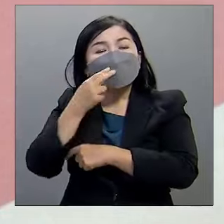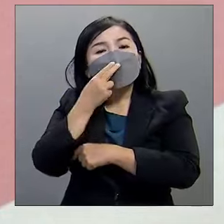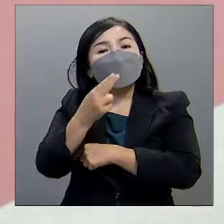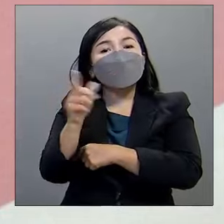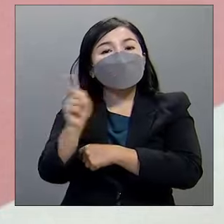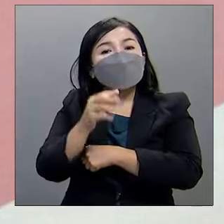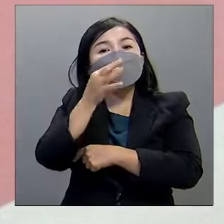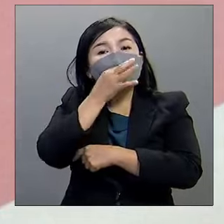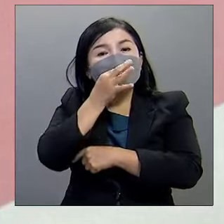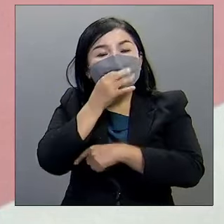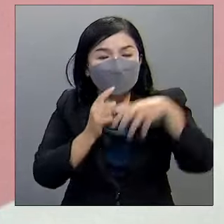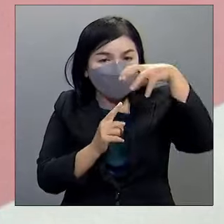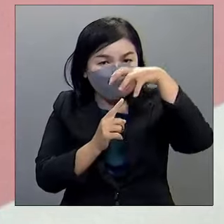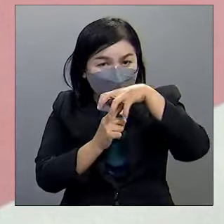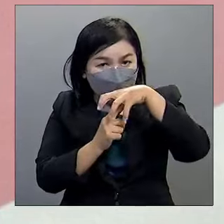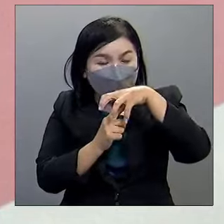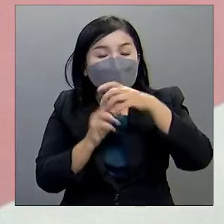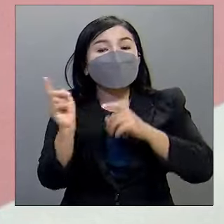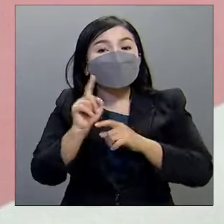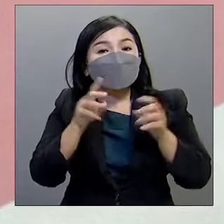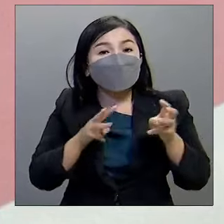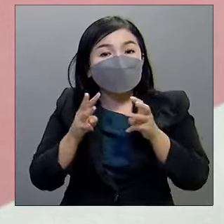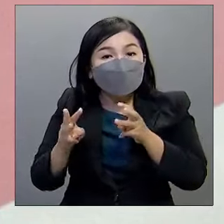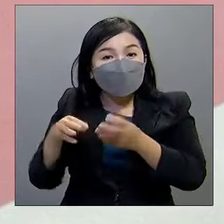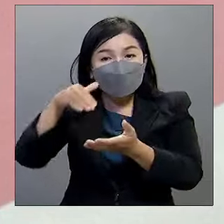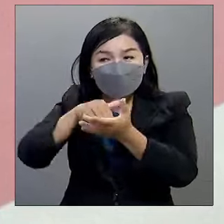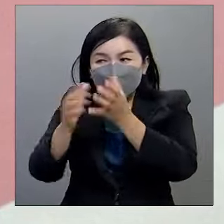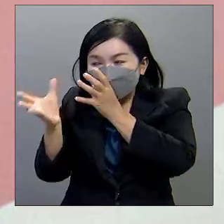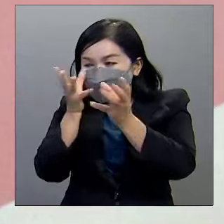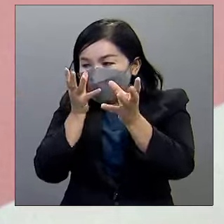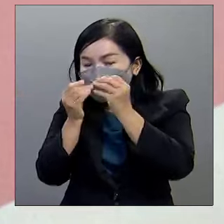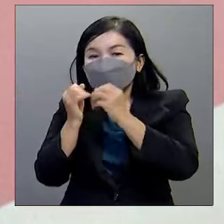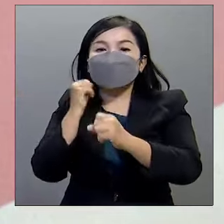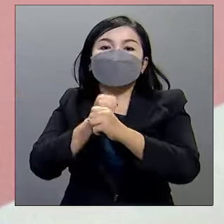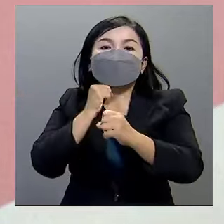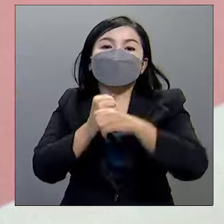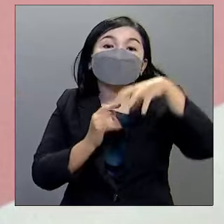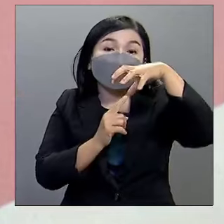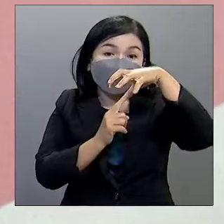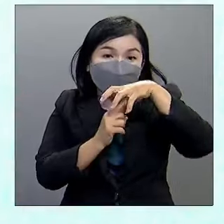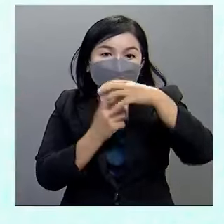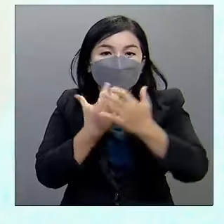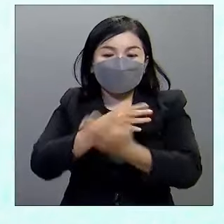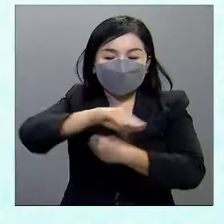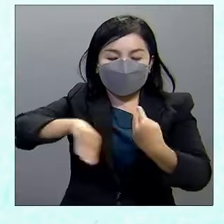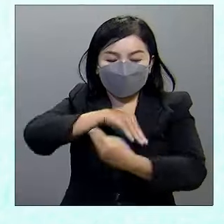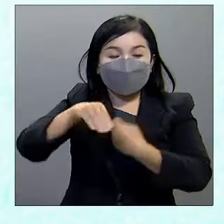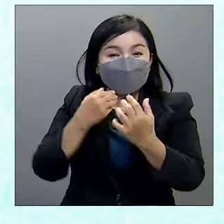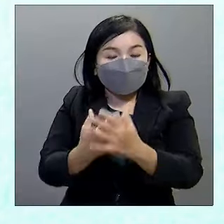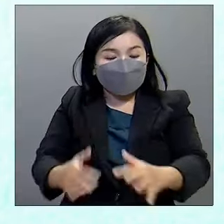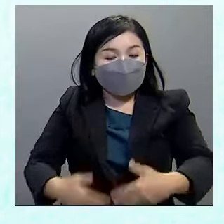นะครับเพราะที่นี่เขาเป็นศูนย์การเรียนรู้ในการทำฟาร์มเห็ดและก็ยังสามารถสร้างรายได้แบบยั่งยืนด้วยครับ